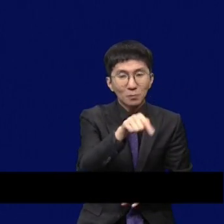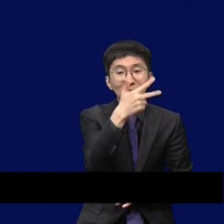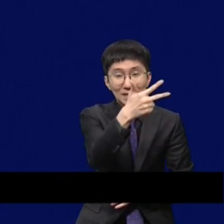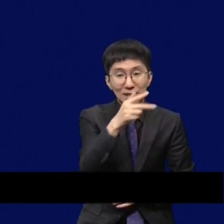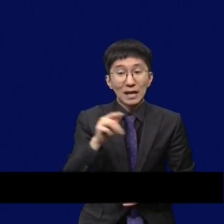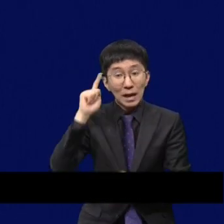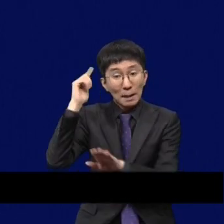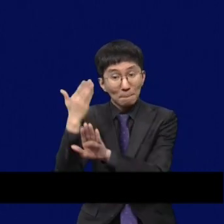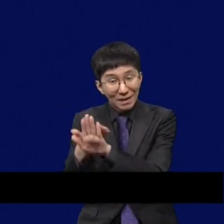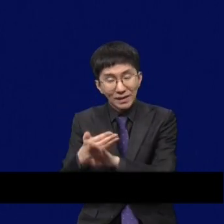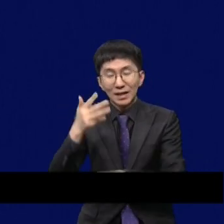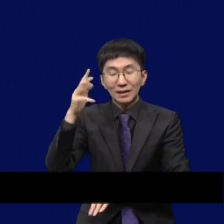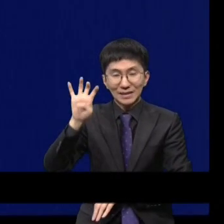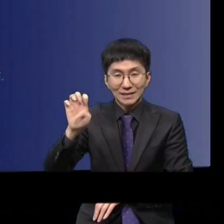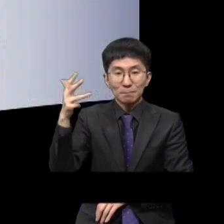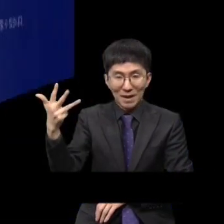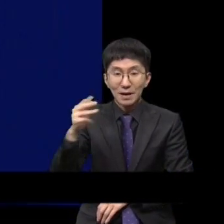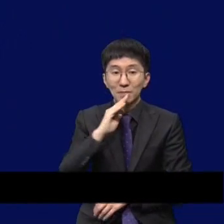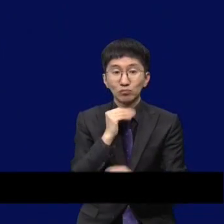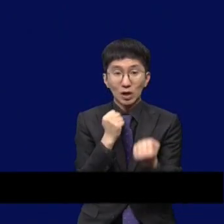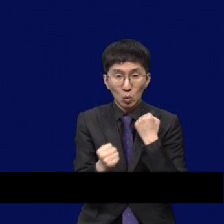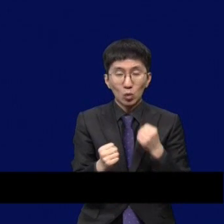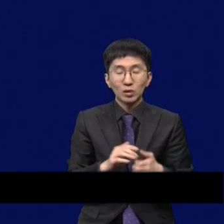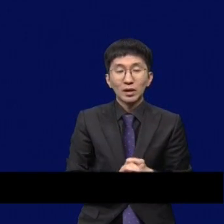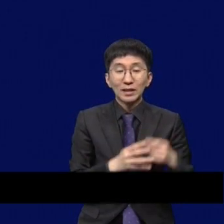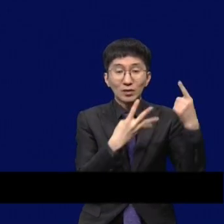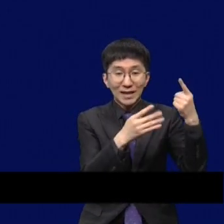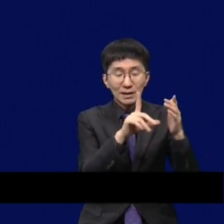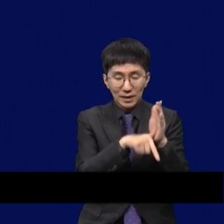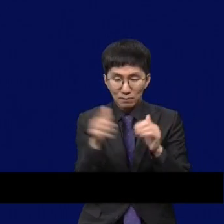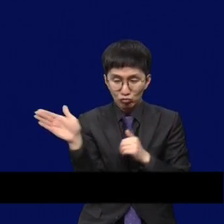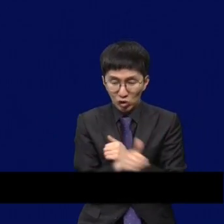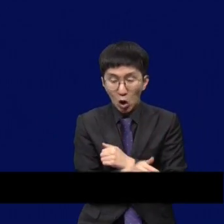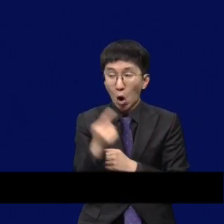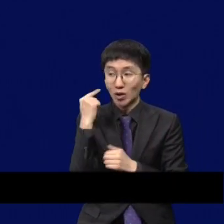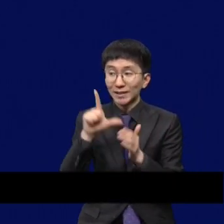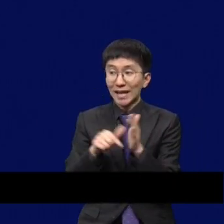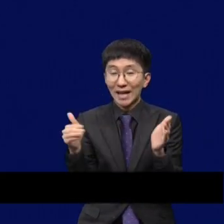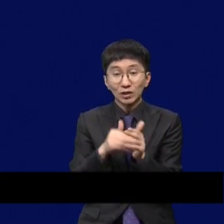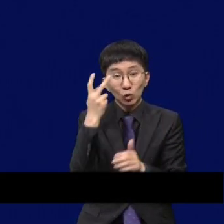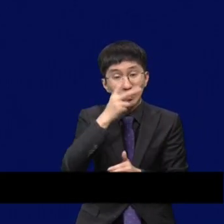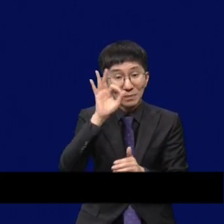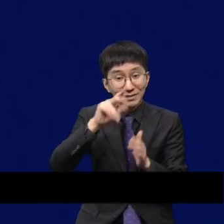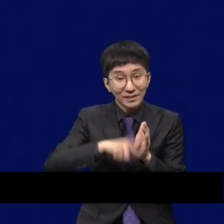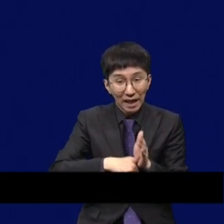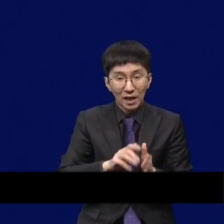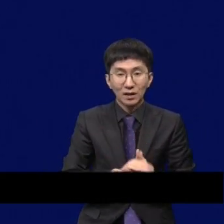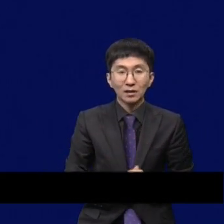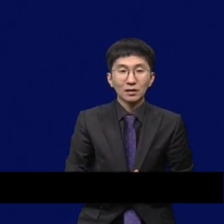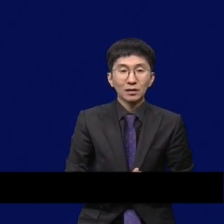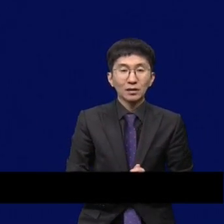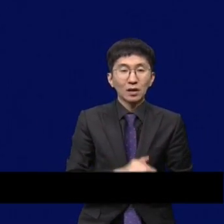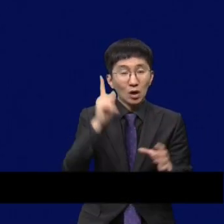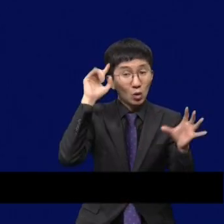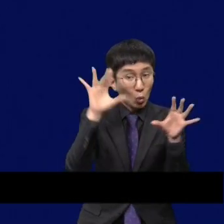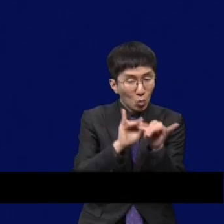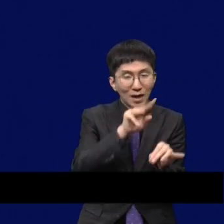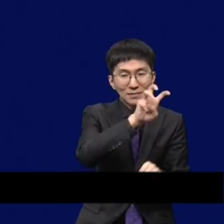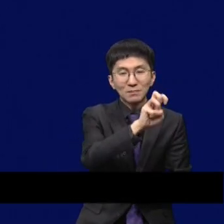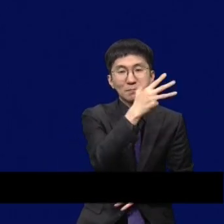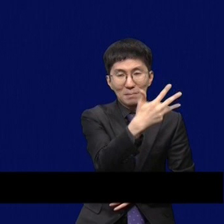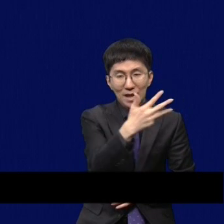반대 48%였지만 지난 4일부터 어제까지 조사된 한국리서치 조사에선 사면 공감